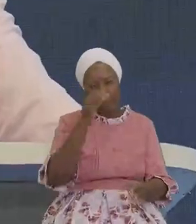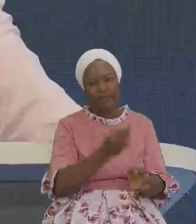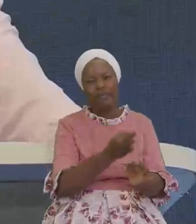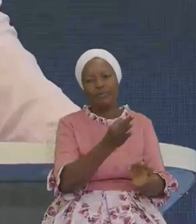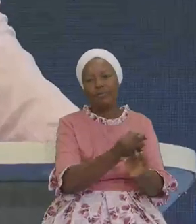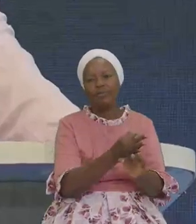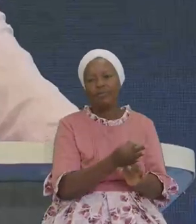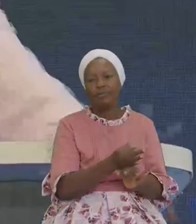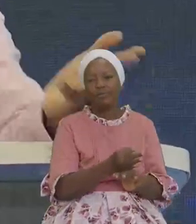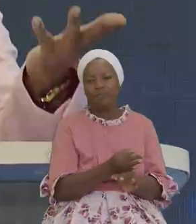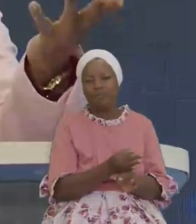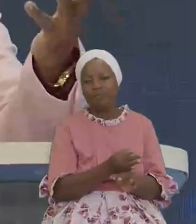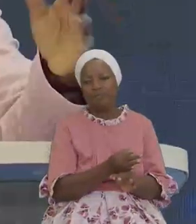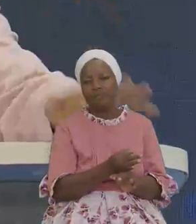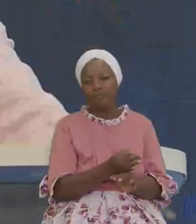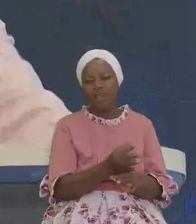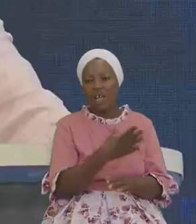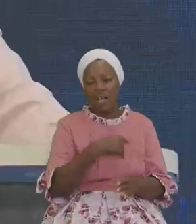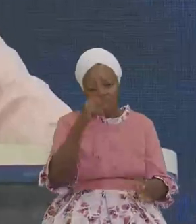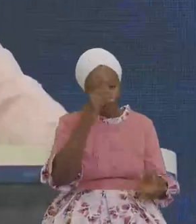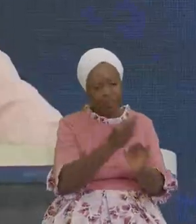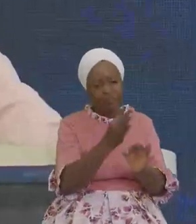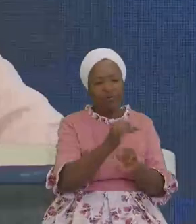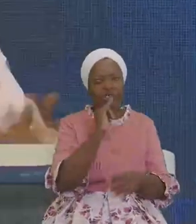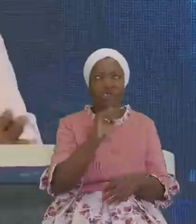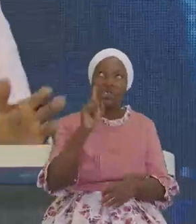est Amen et fidèle.